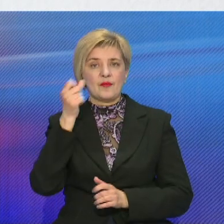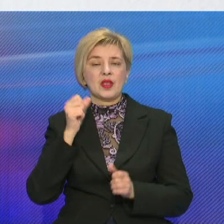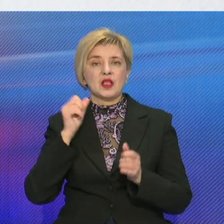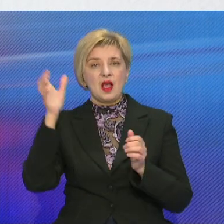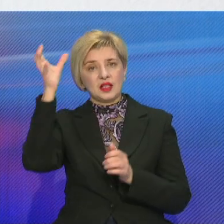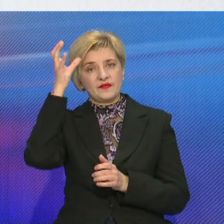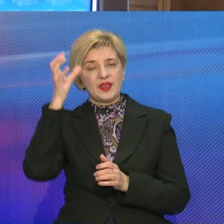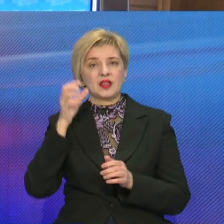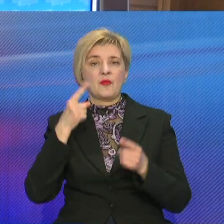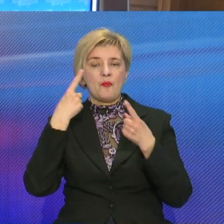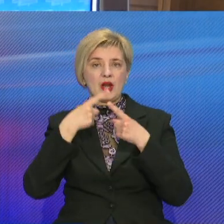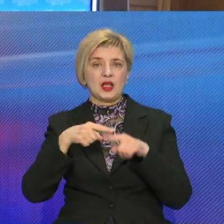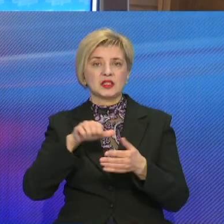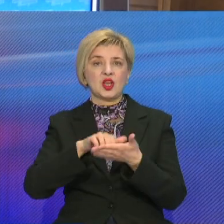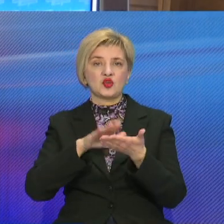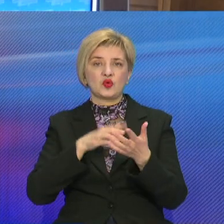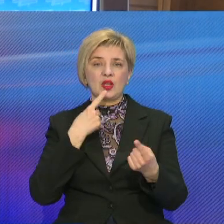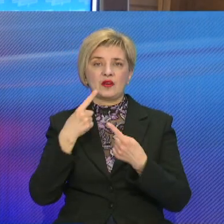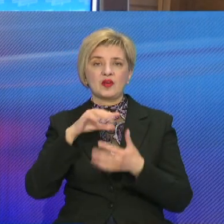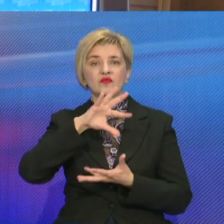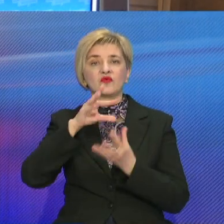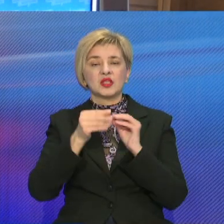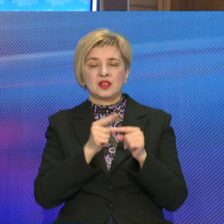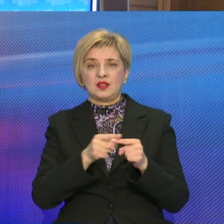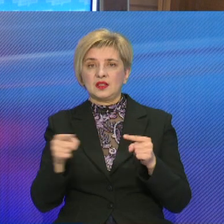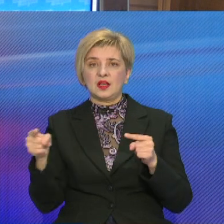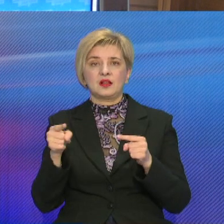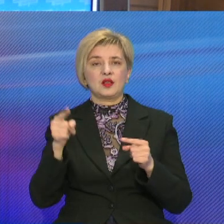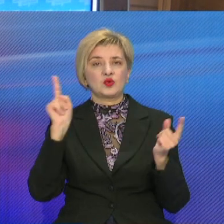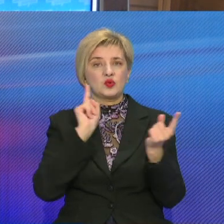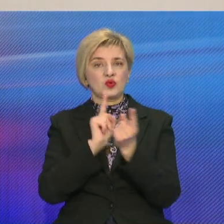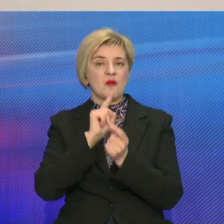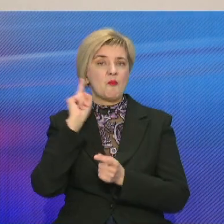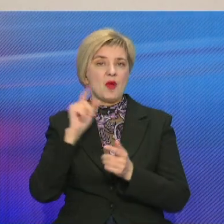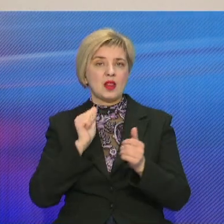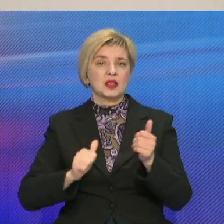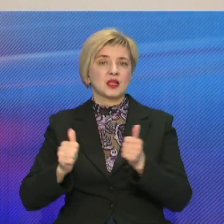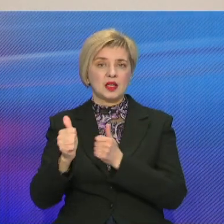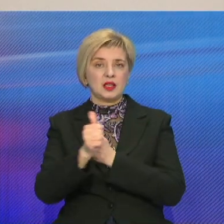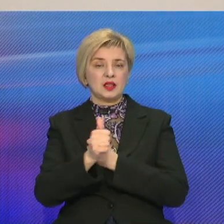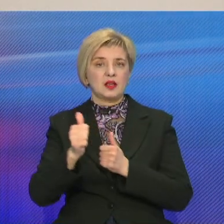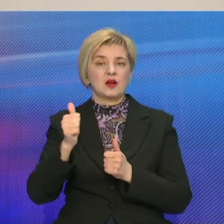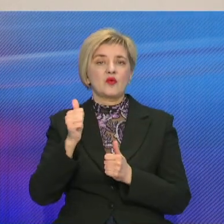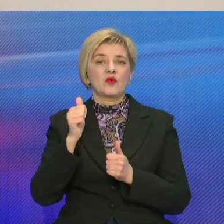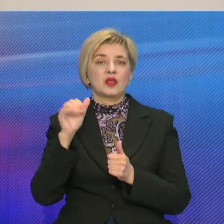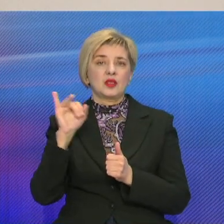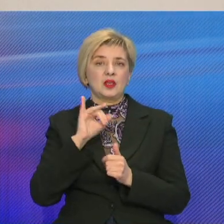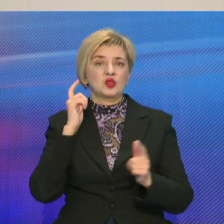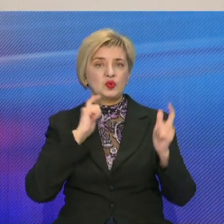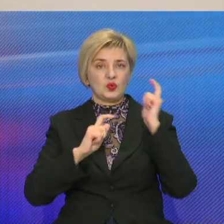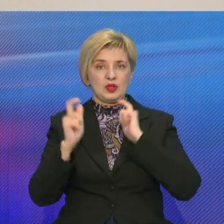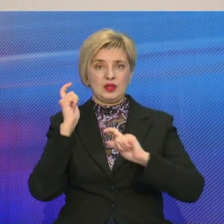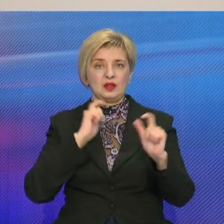Информационно-осветницкий проект «Зачетный разговор» складается с цикла встреч молодых лидеров меркования с метовой аудиторией, студентами ВНУ и